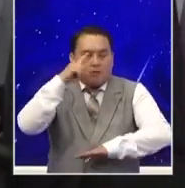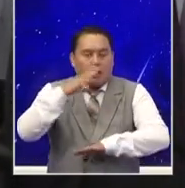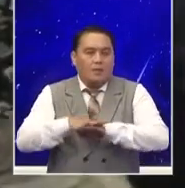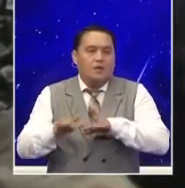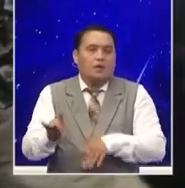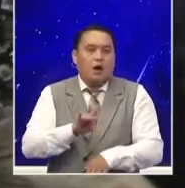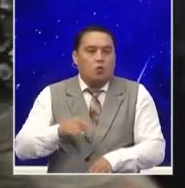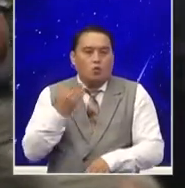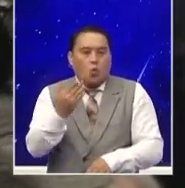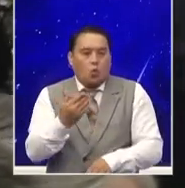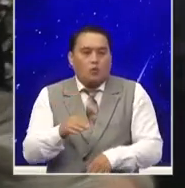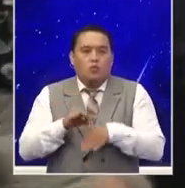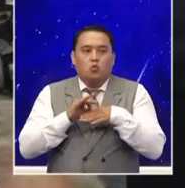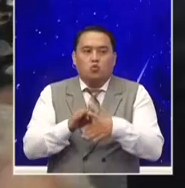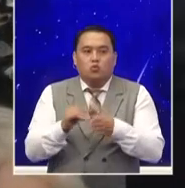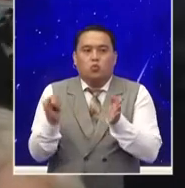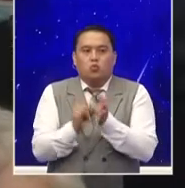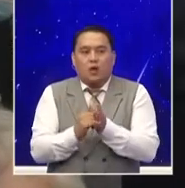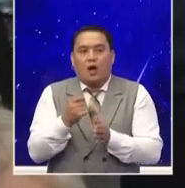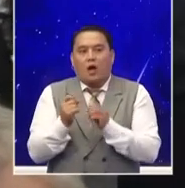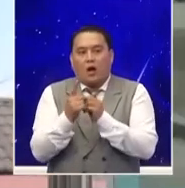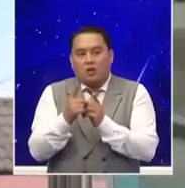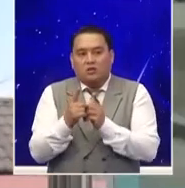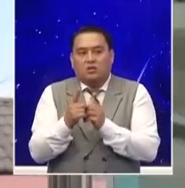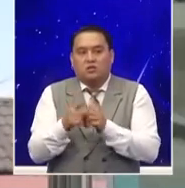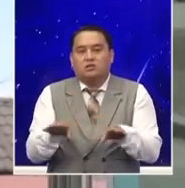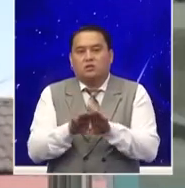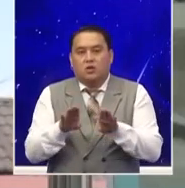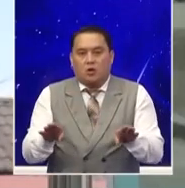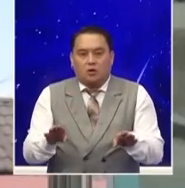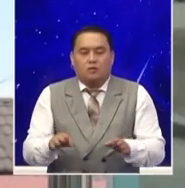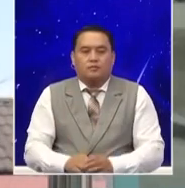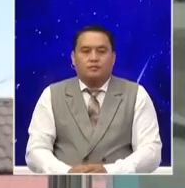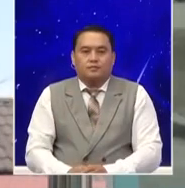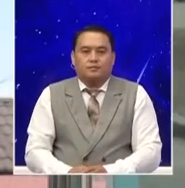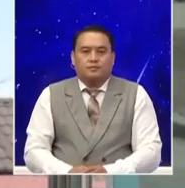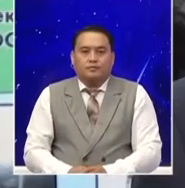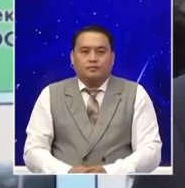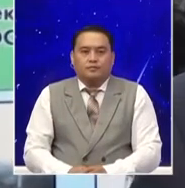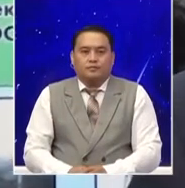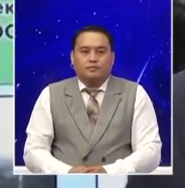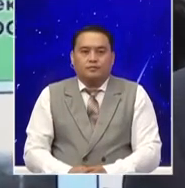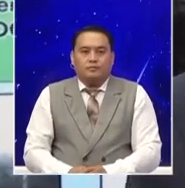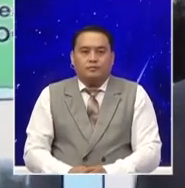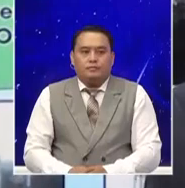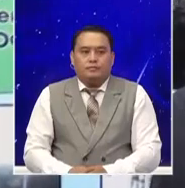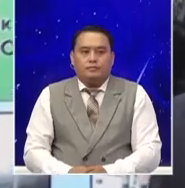района, в текущем году идет установка еще 11 аналогичных блочно-модульных котельных.